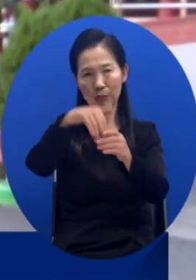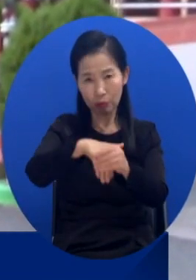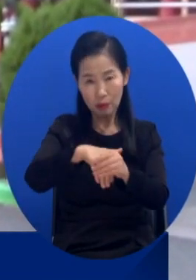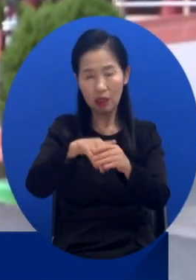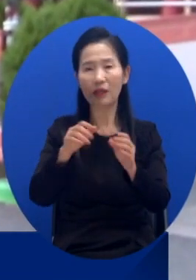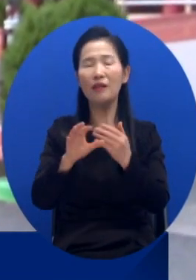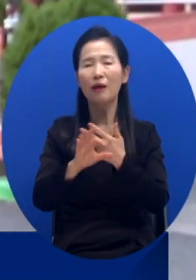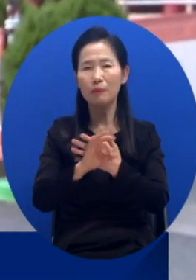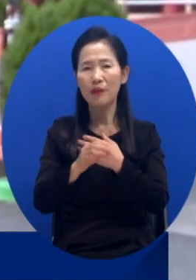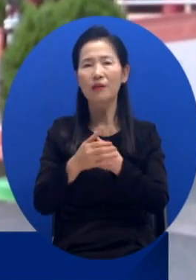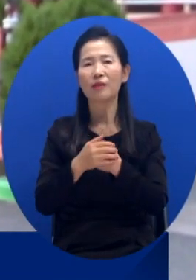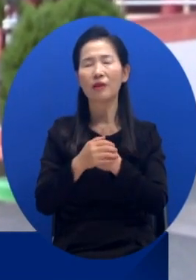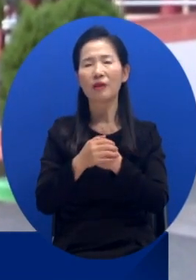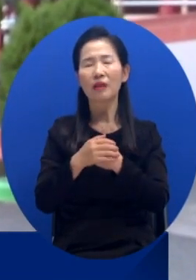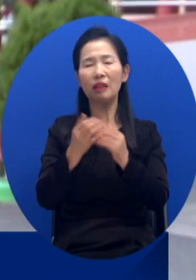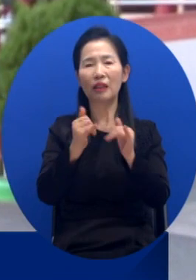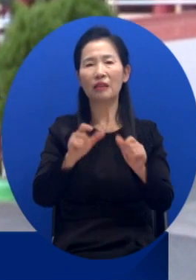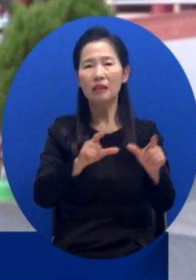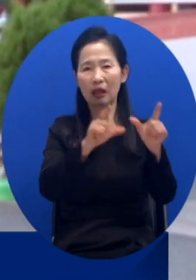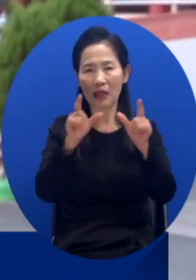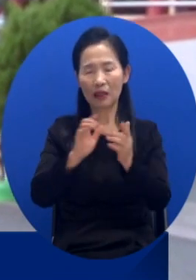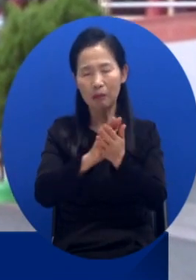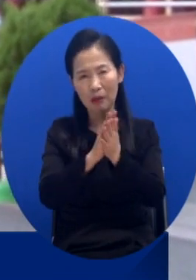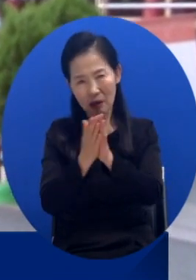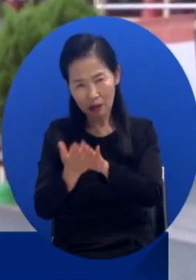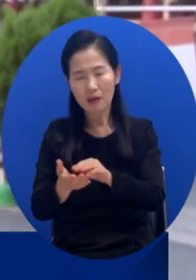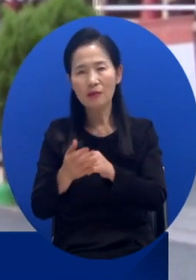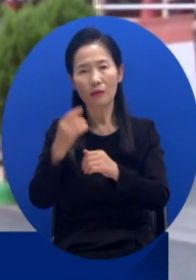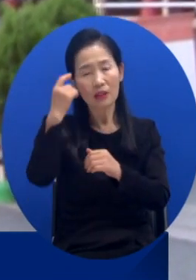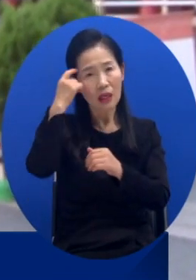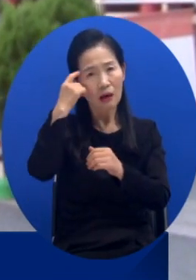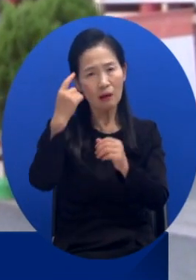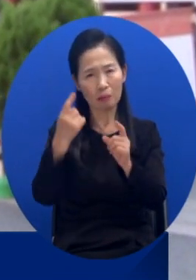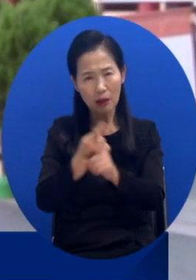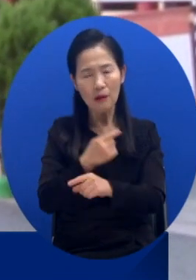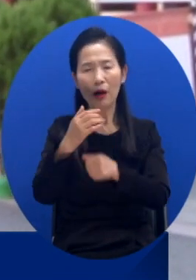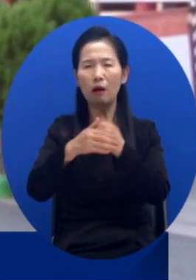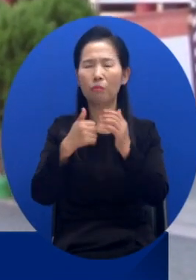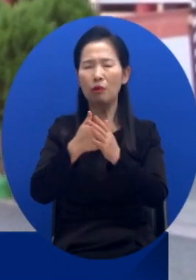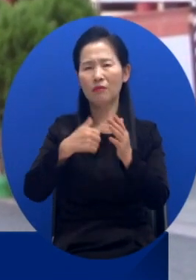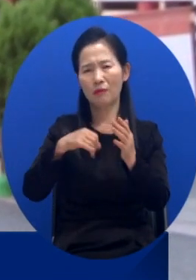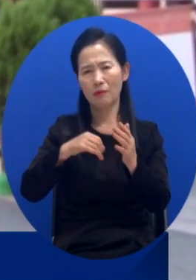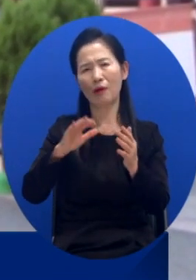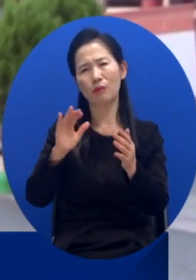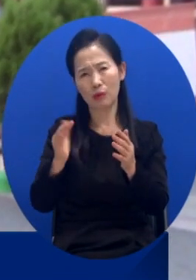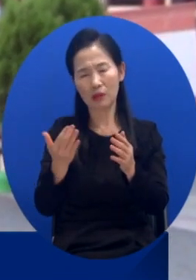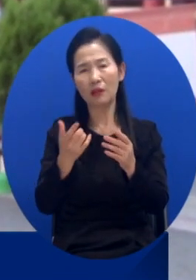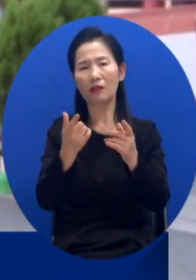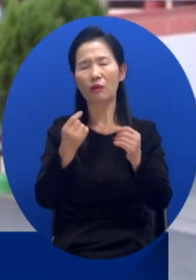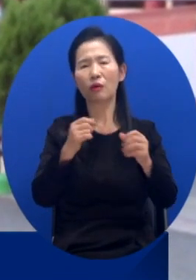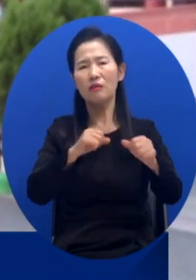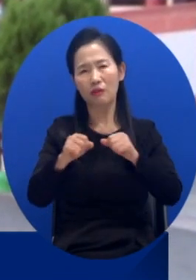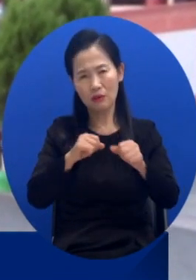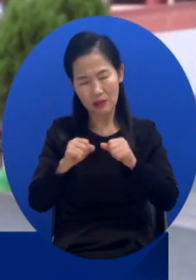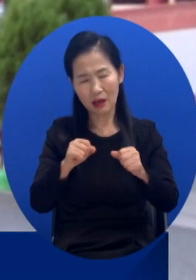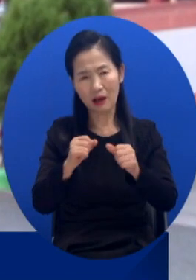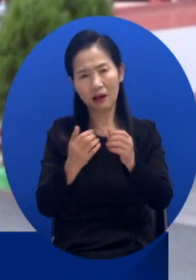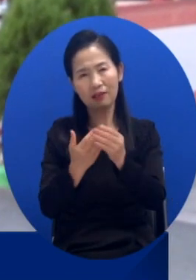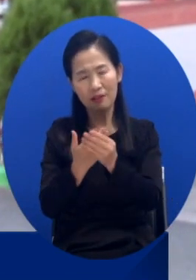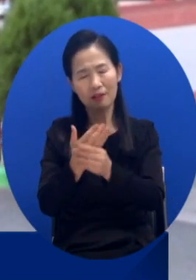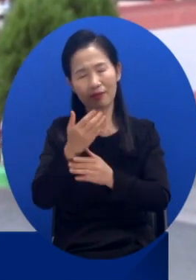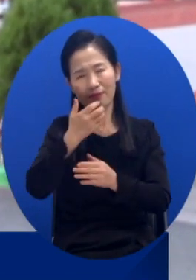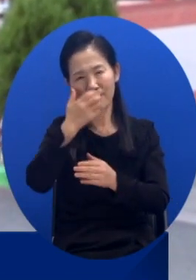한다면은 인생이 바뀌고 생각이 바뀌고 하나님의 자녀가 되는 그런 역사가 일어날 텐데 하는